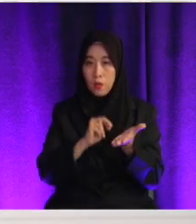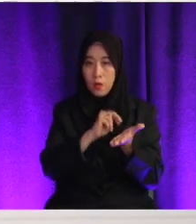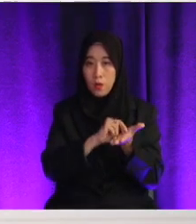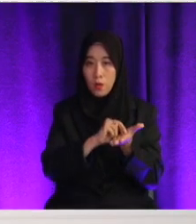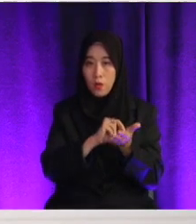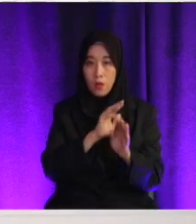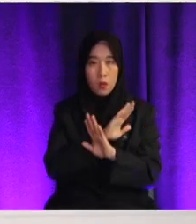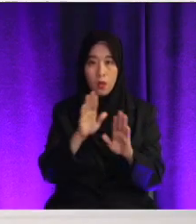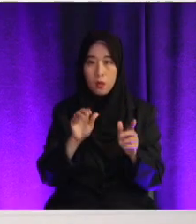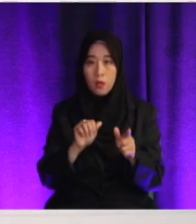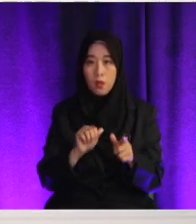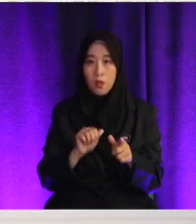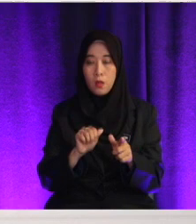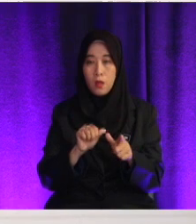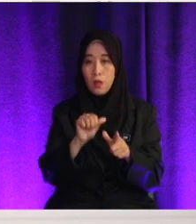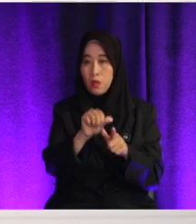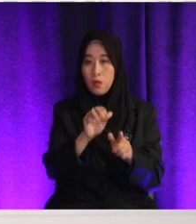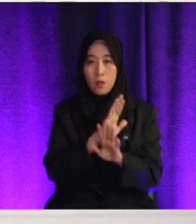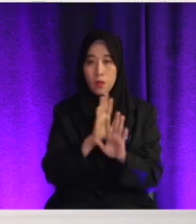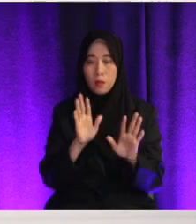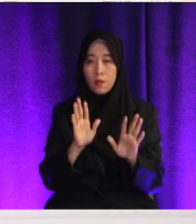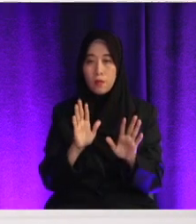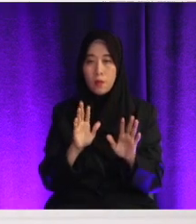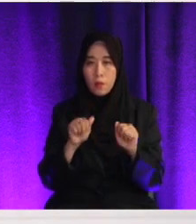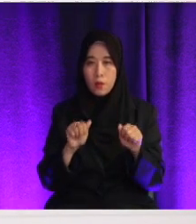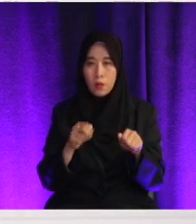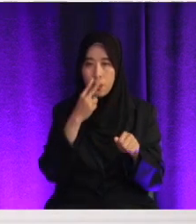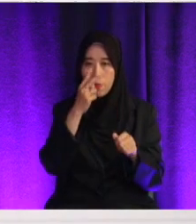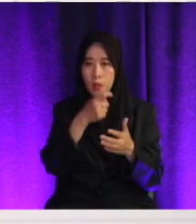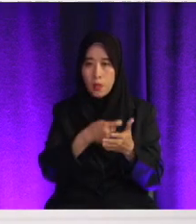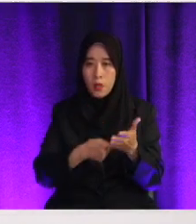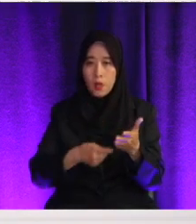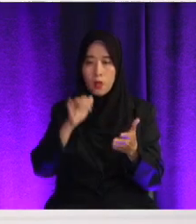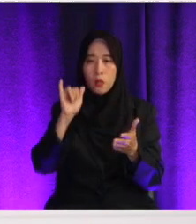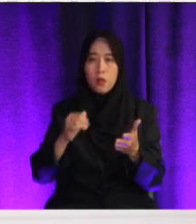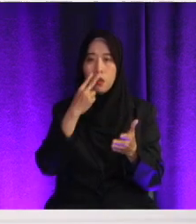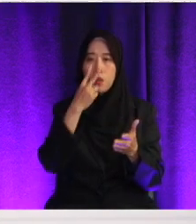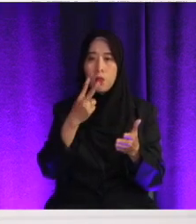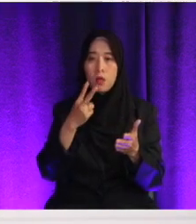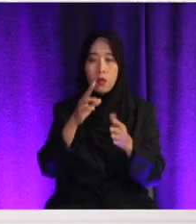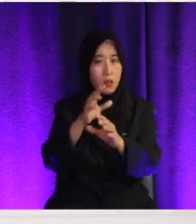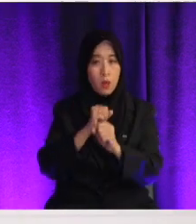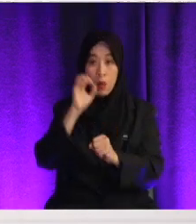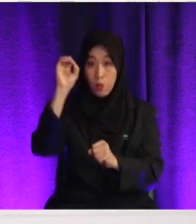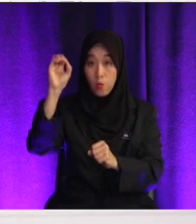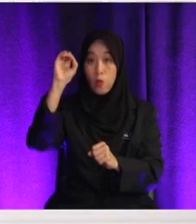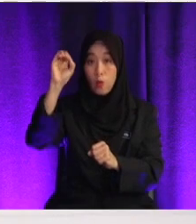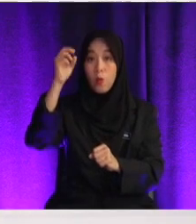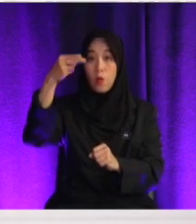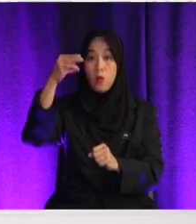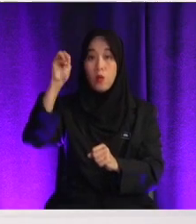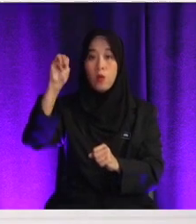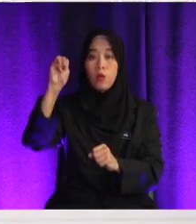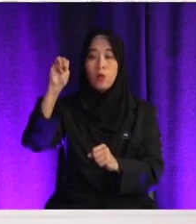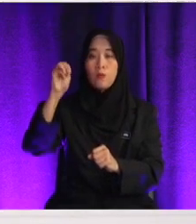tidak. Okey, so Akmal boleh nampak nilai yang kita dapat? Dapat kosong juga cikgu. Okey, 0 ohm. Jadi bila 0